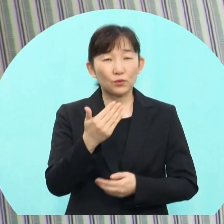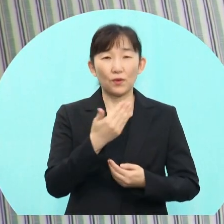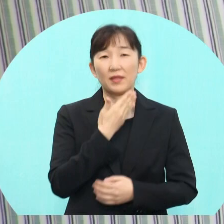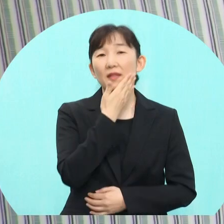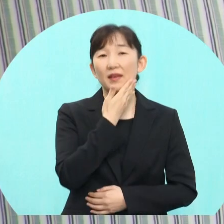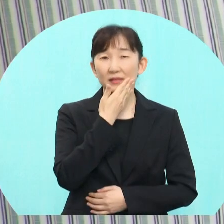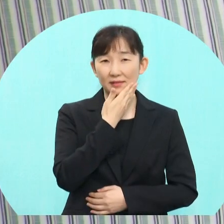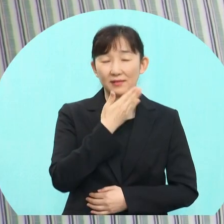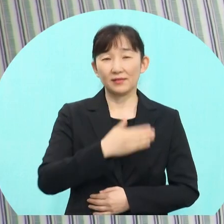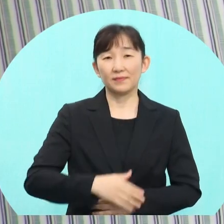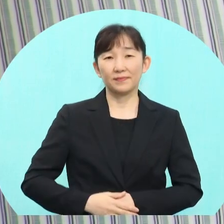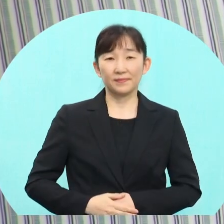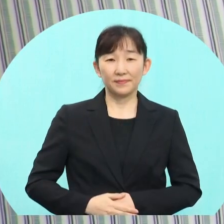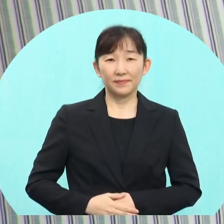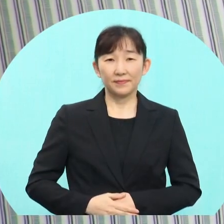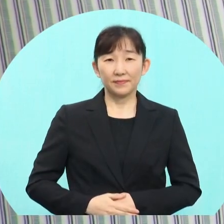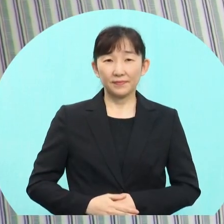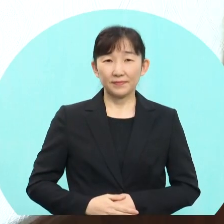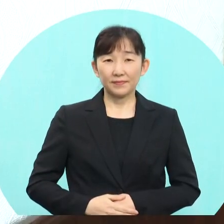切です。